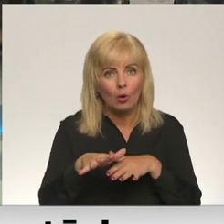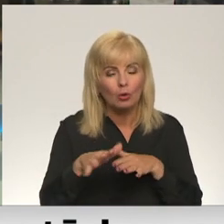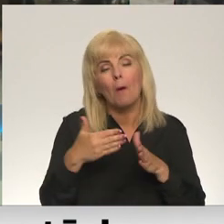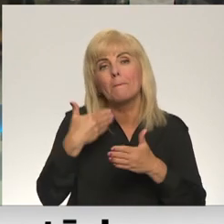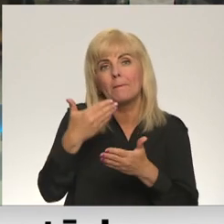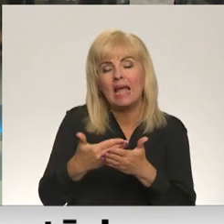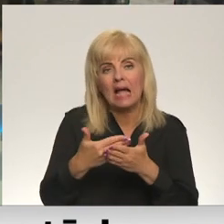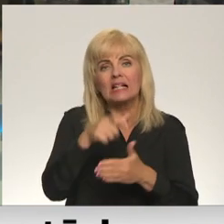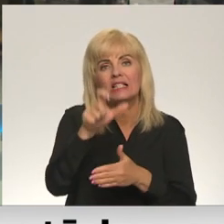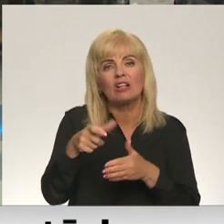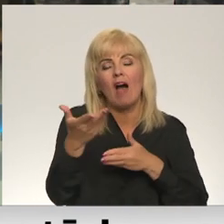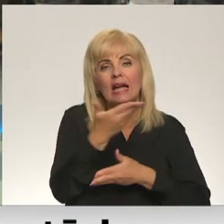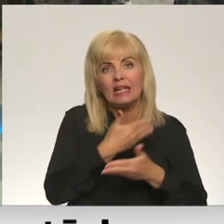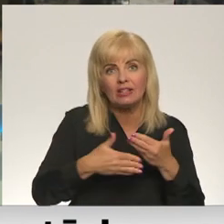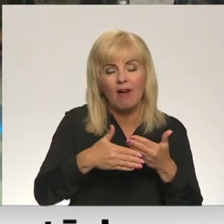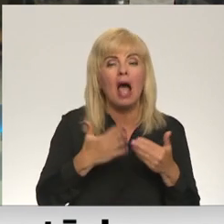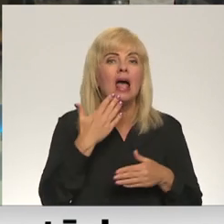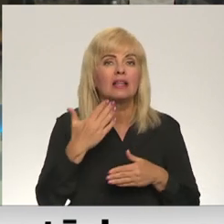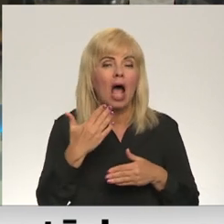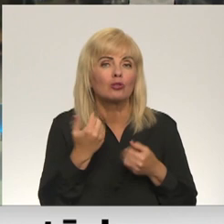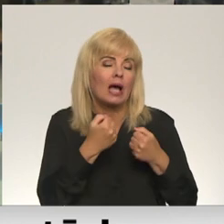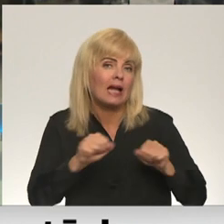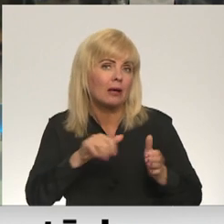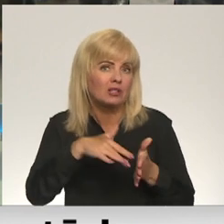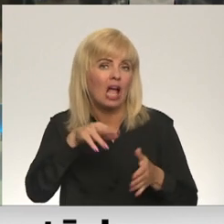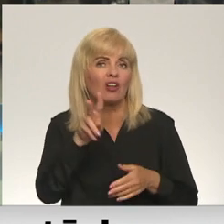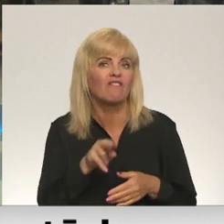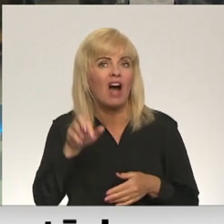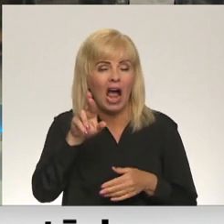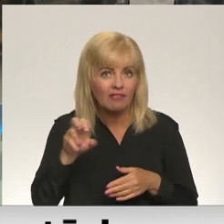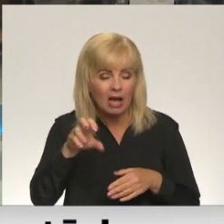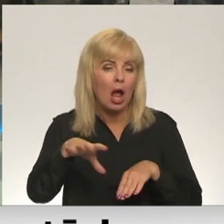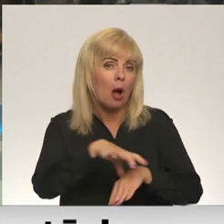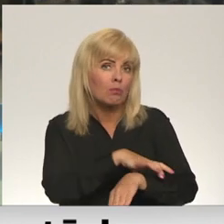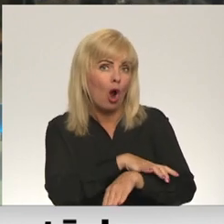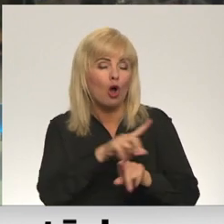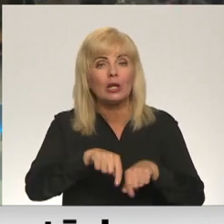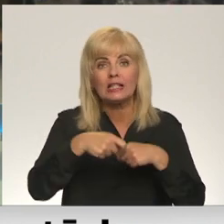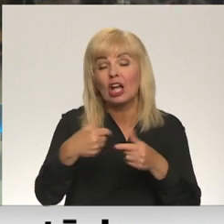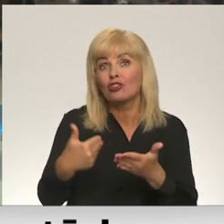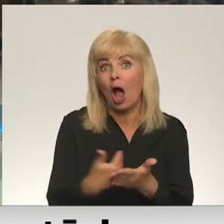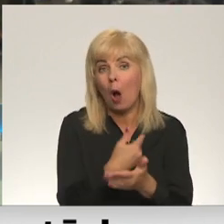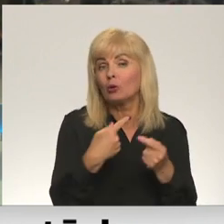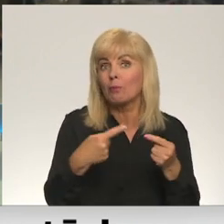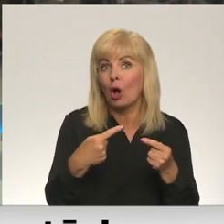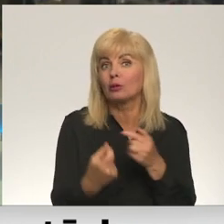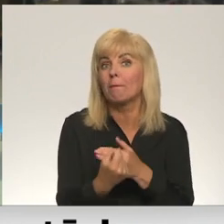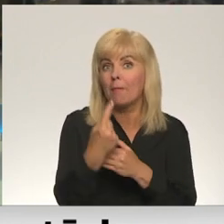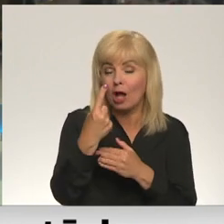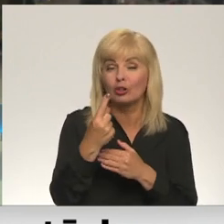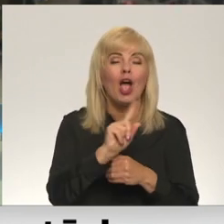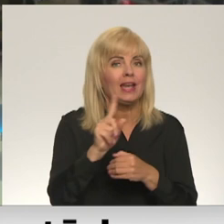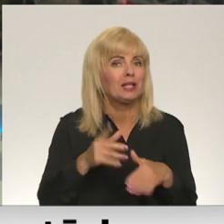vajadzībām. Nacionālajā rehabilitācijas centrā Vaiver, kas nodarbojas arī ar protēžu izsniegšanu, par jaunu produktu parādīšanos pauž